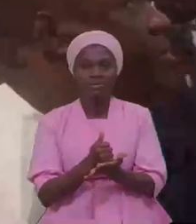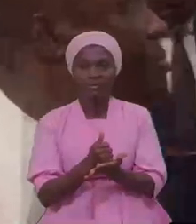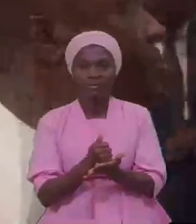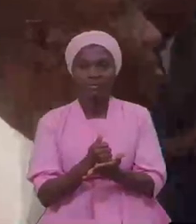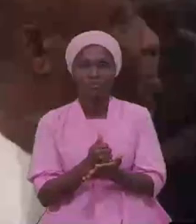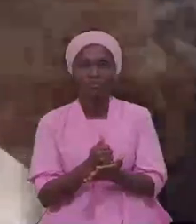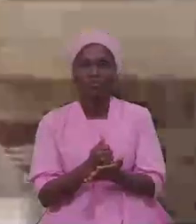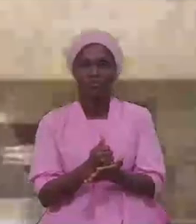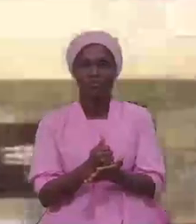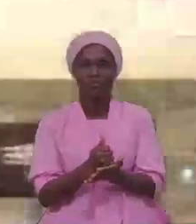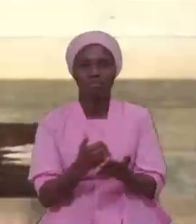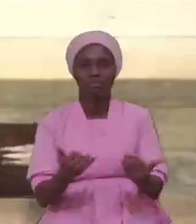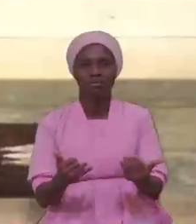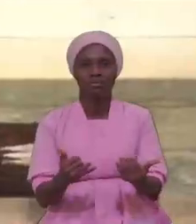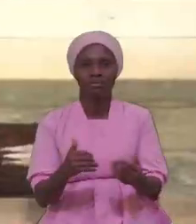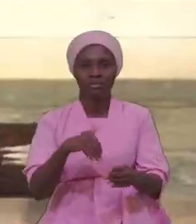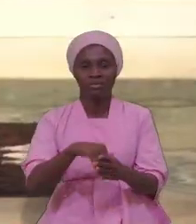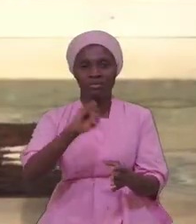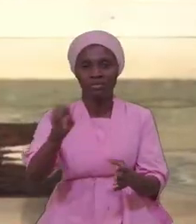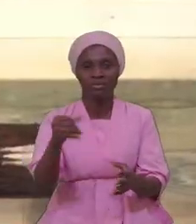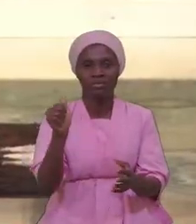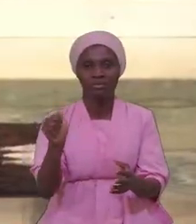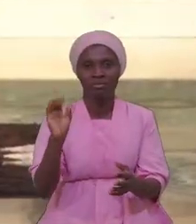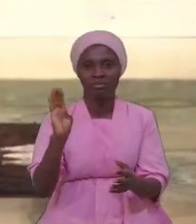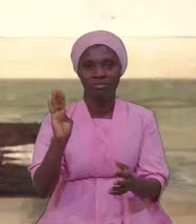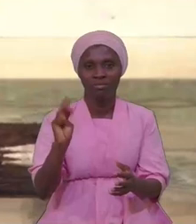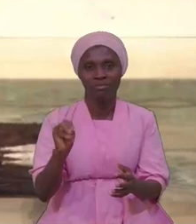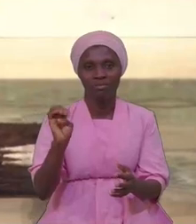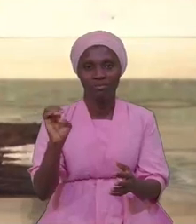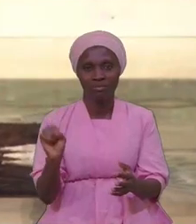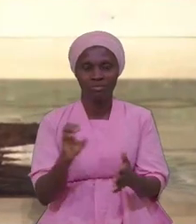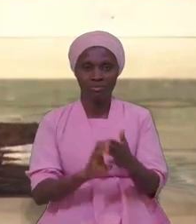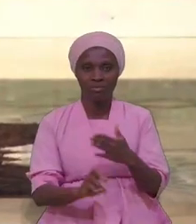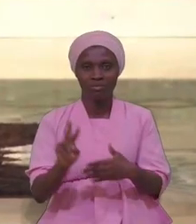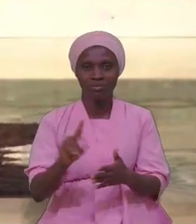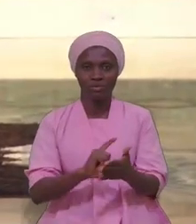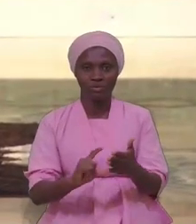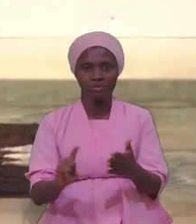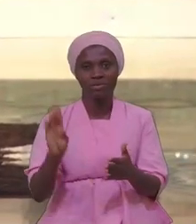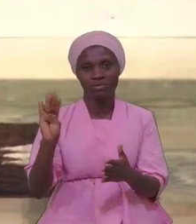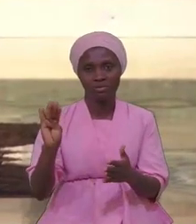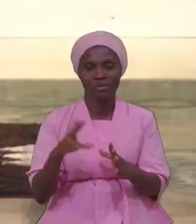Nous allons à Jacques chapitre 2. Je lis le verset 14.